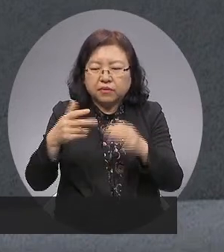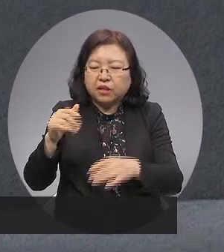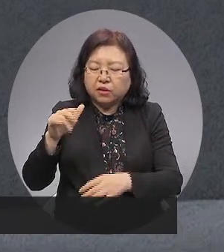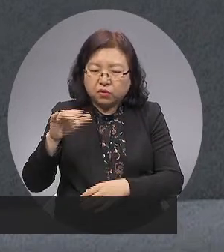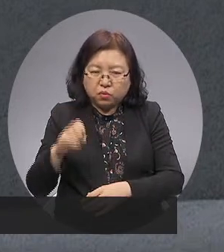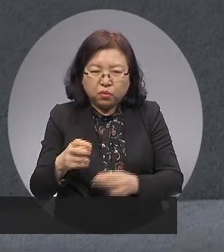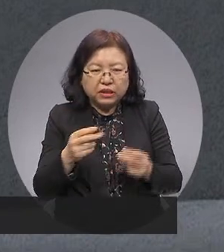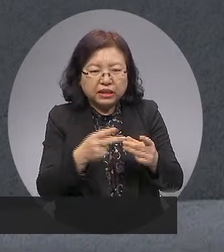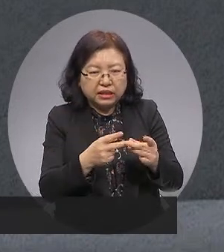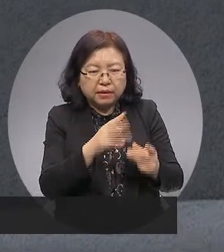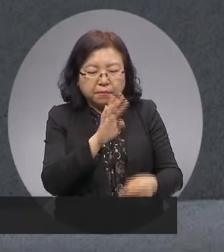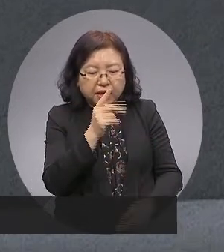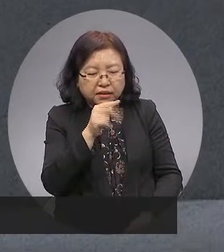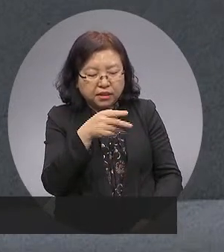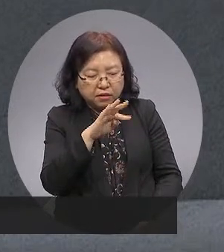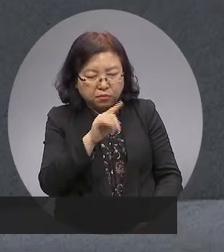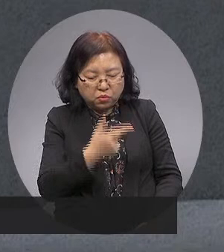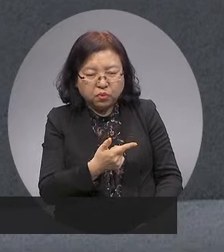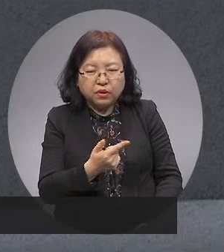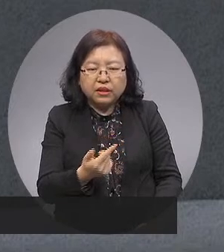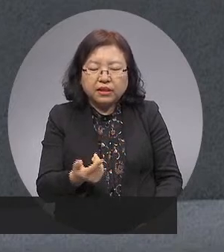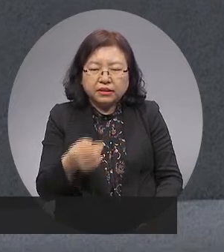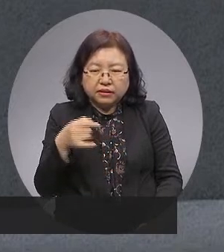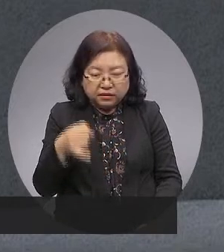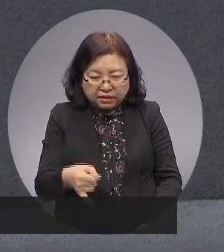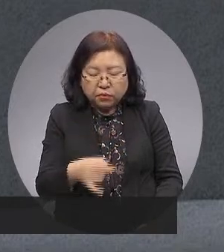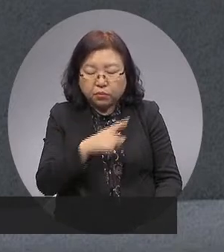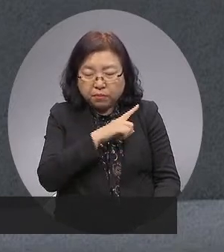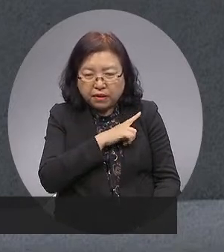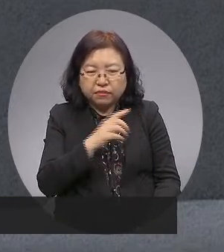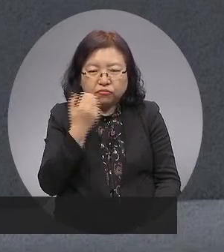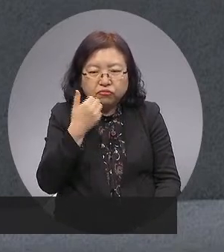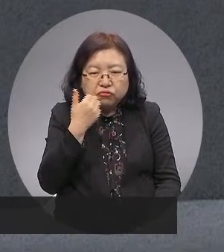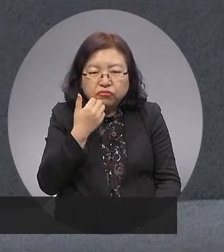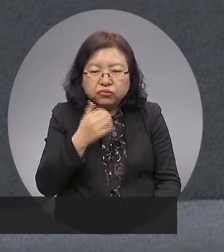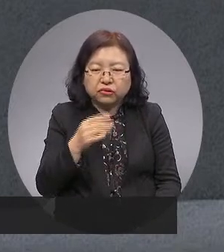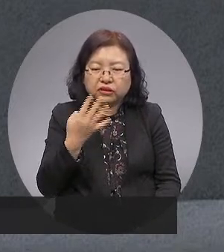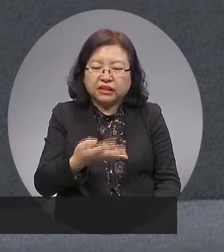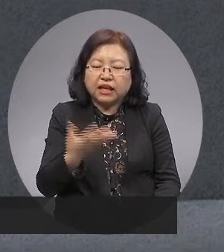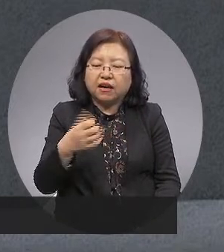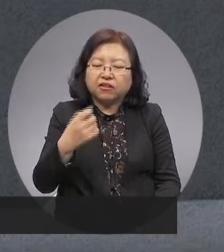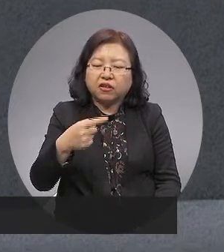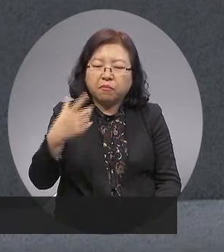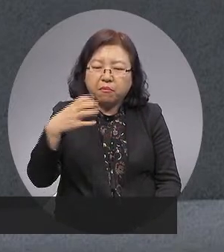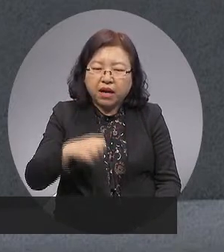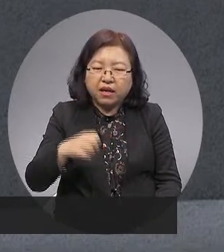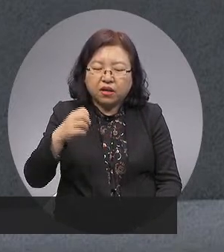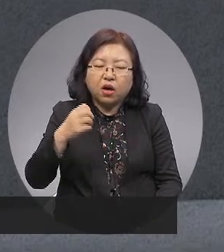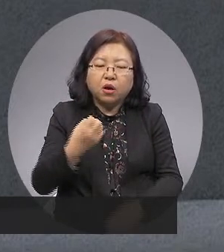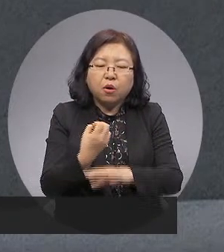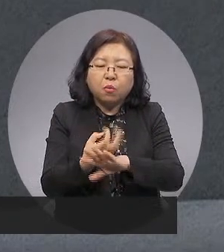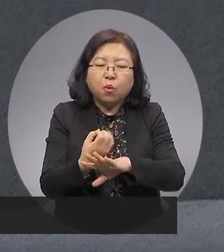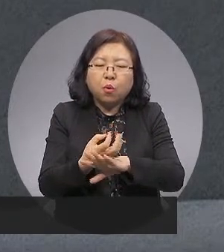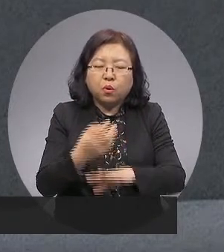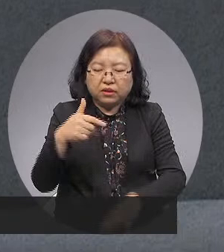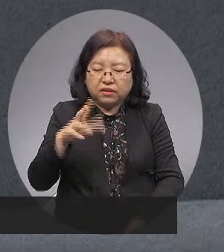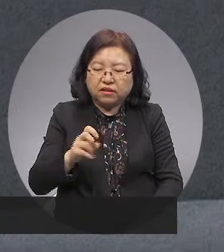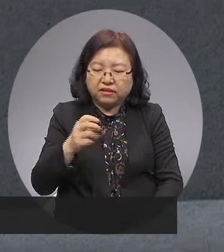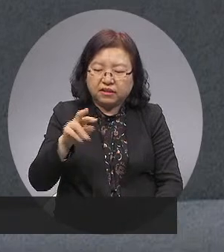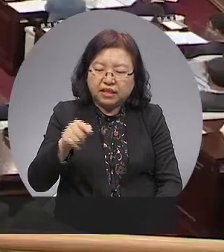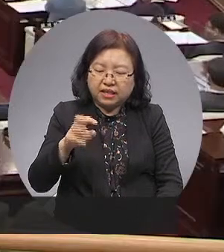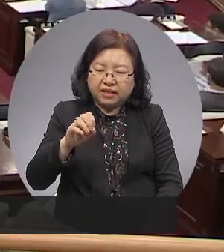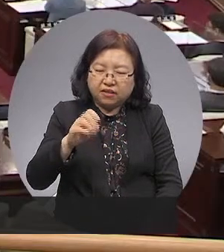군수가 차지했지만, 재산이 가장 적은 단체장은 4억 1천만 원을 신고한 정상혁 보훈군수로